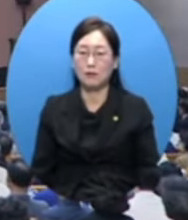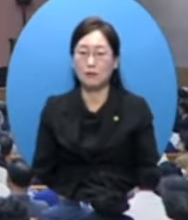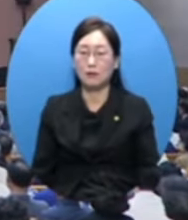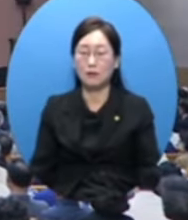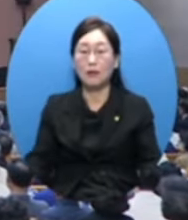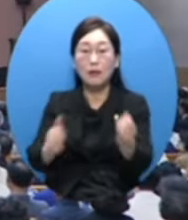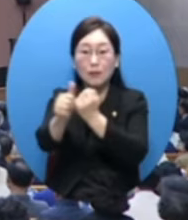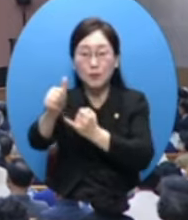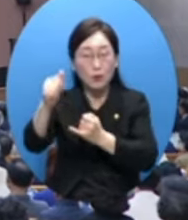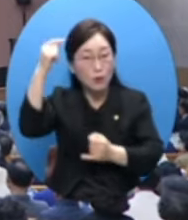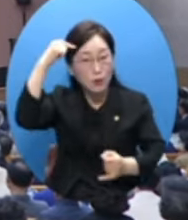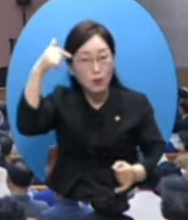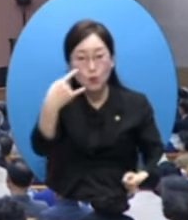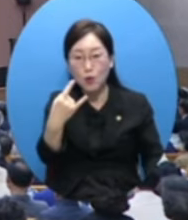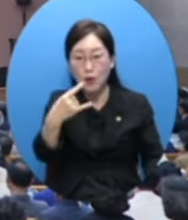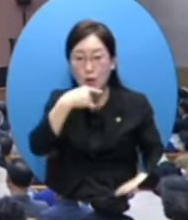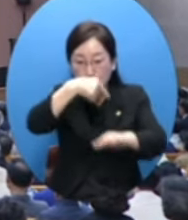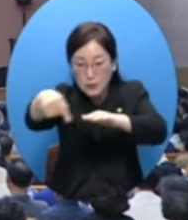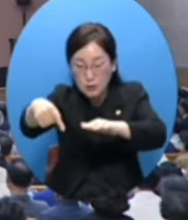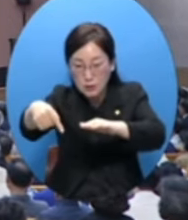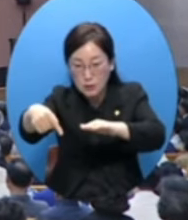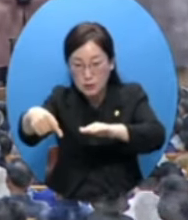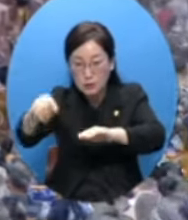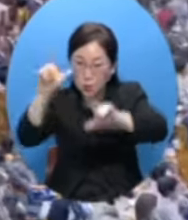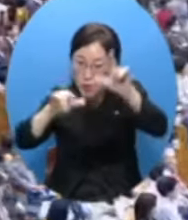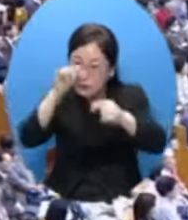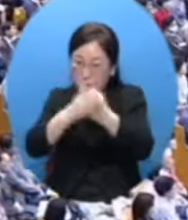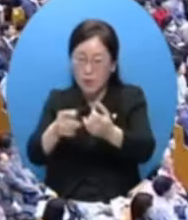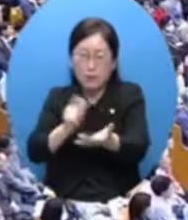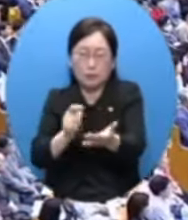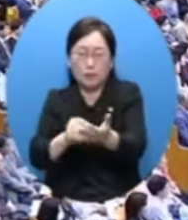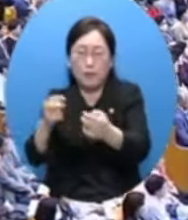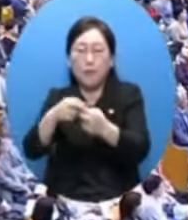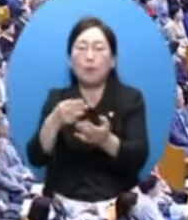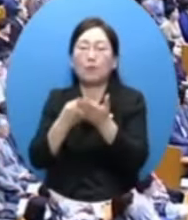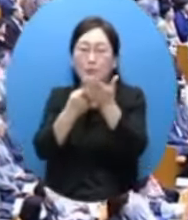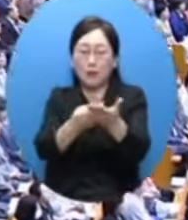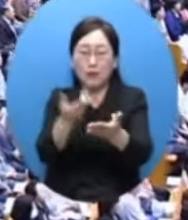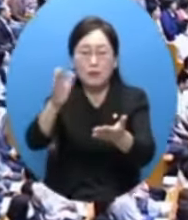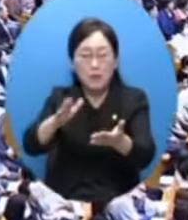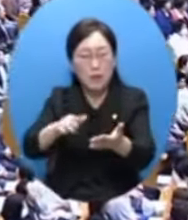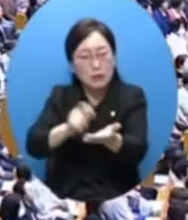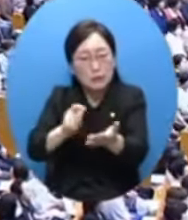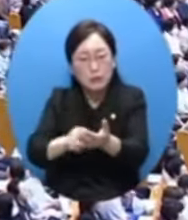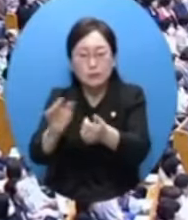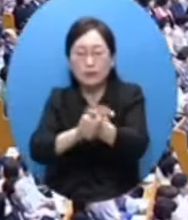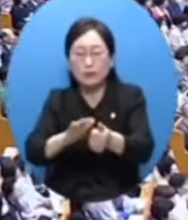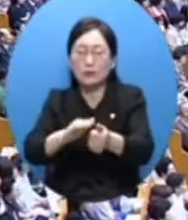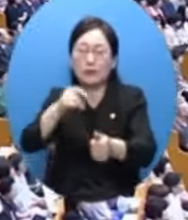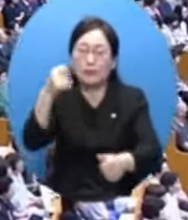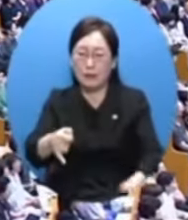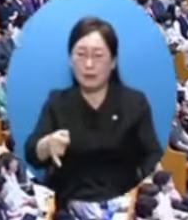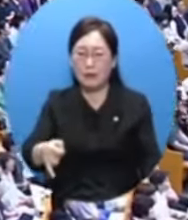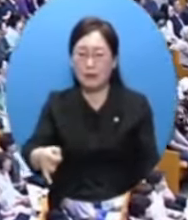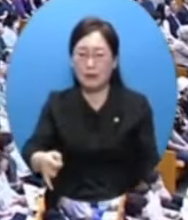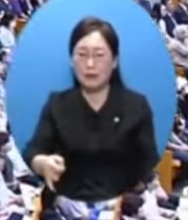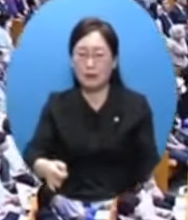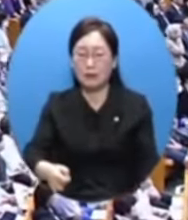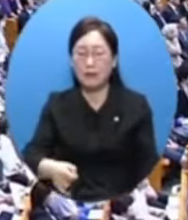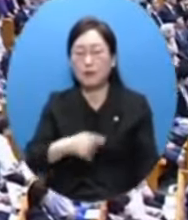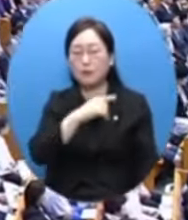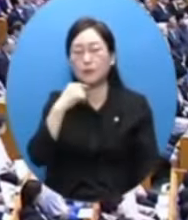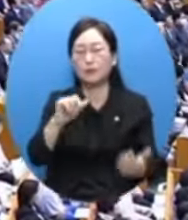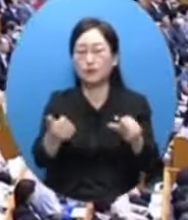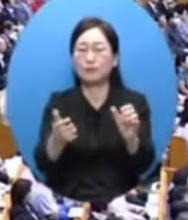남편이 뇌출혈 증상을 일으켜서 급히 병원으로 옮겼지만 응급처치를 제대로 받지 못하고 그곳에서